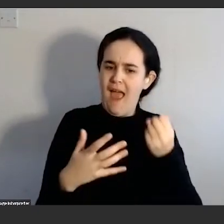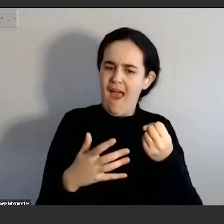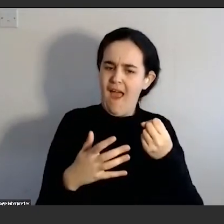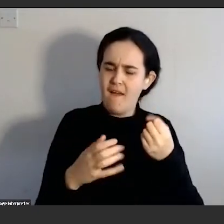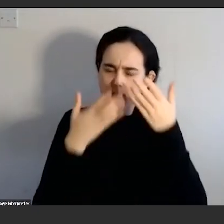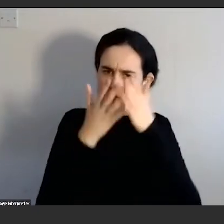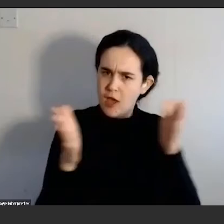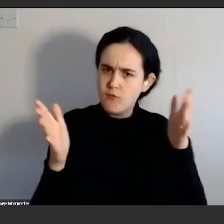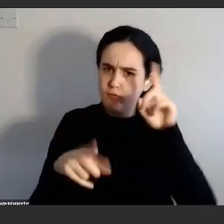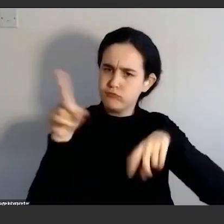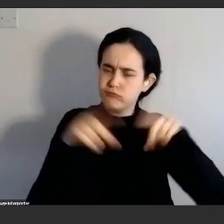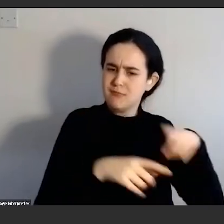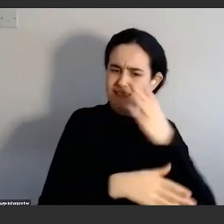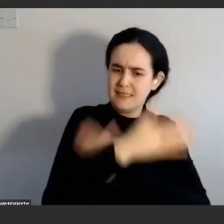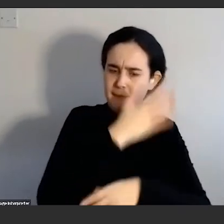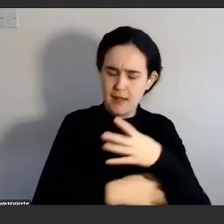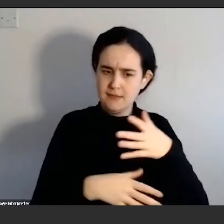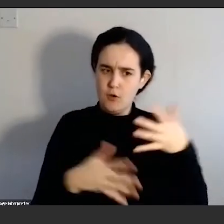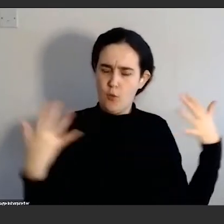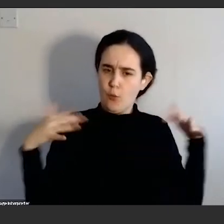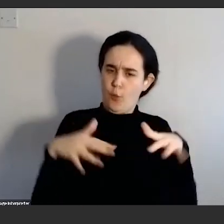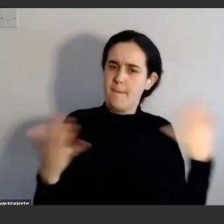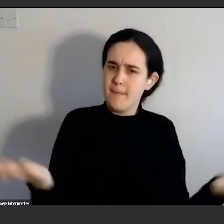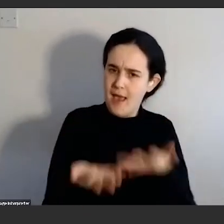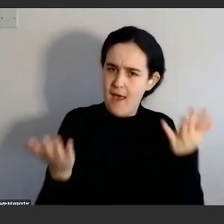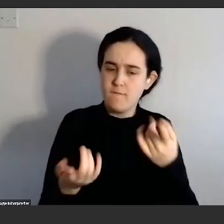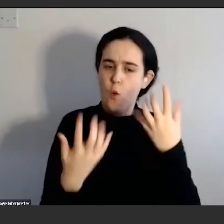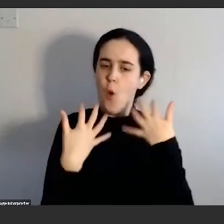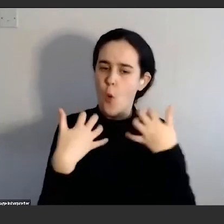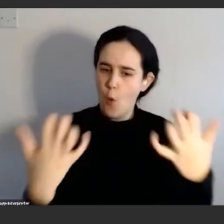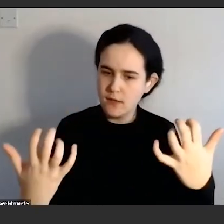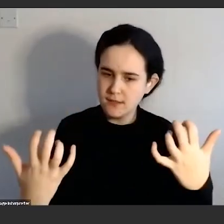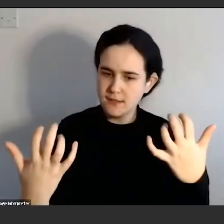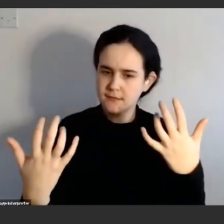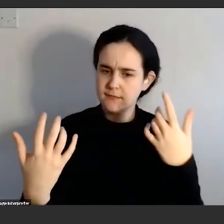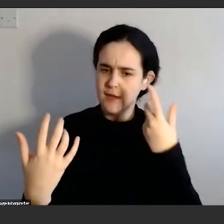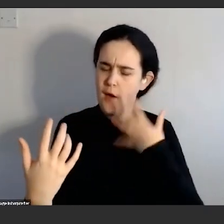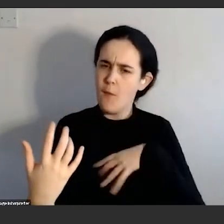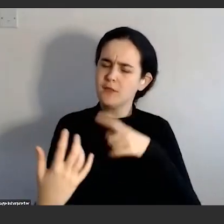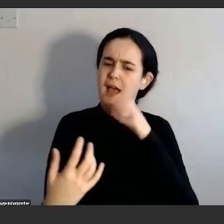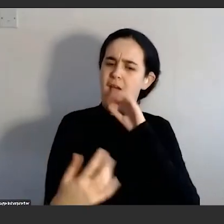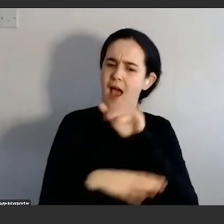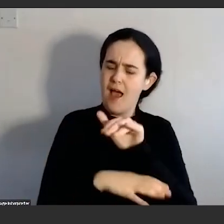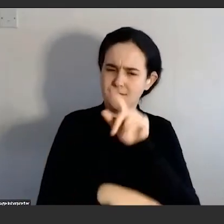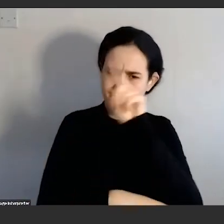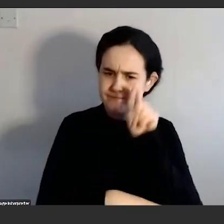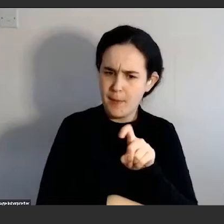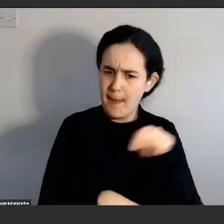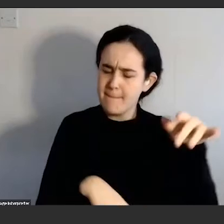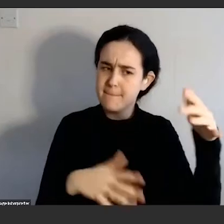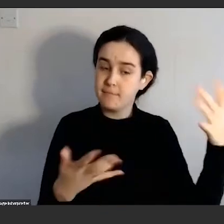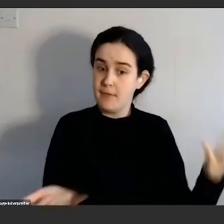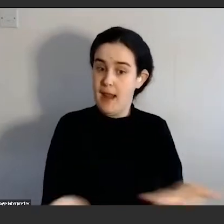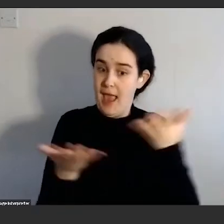comes with a mission folded into the reason the band is there. Can you tell us about that, Dina and Sarah? דינה, מה המשימה